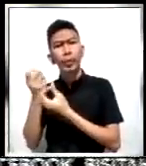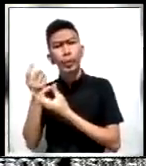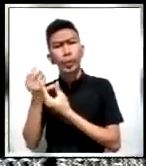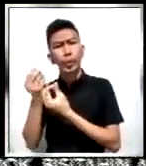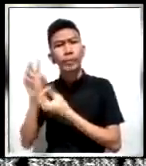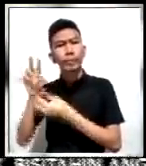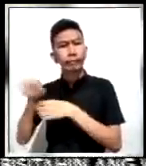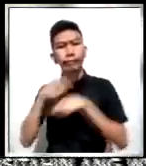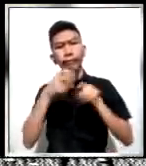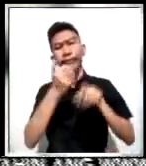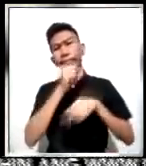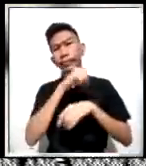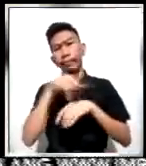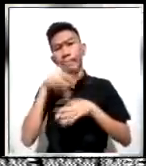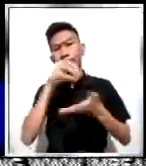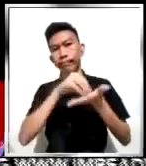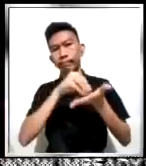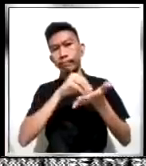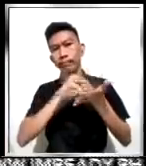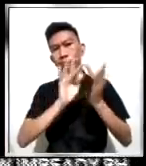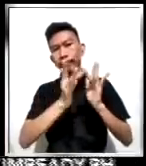single parent, so